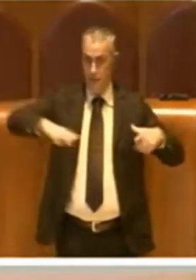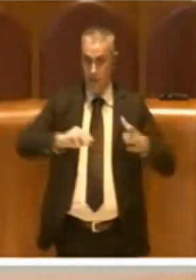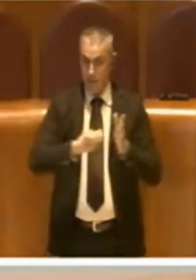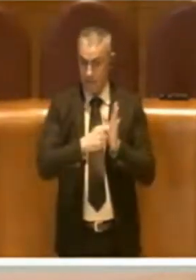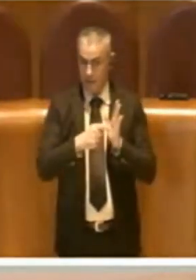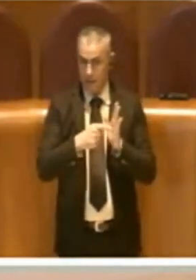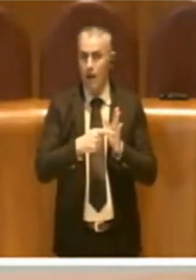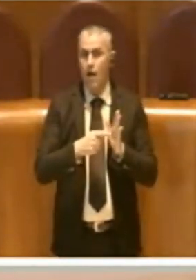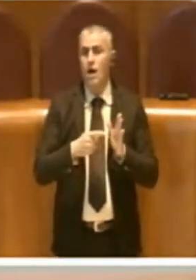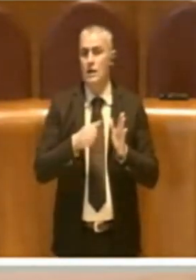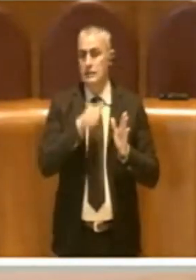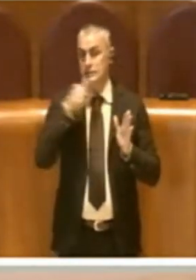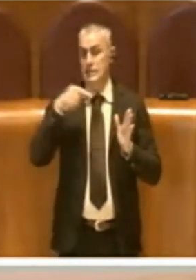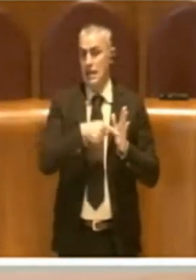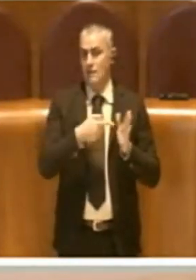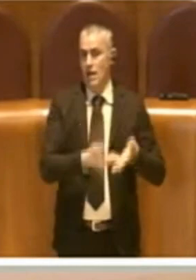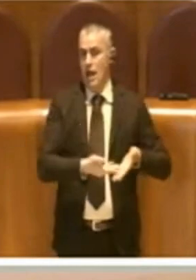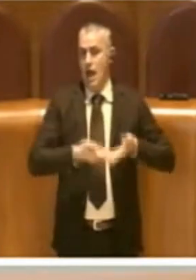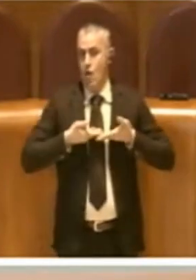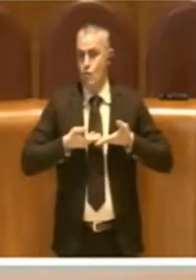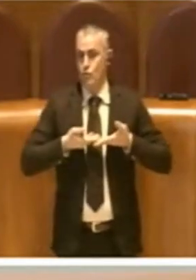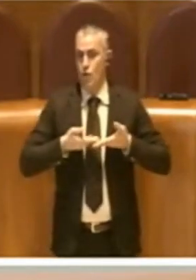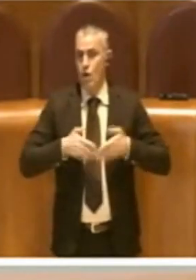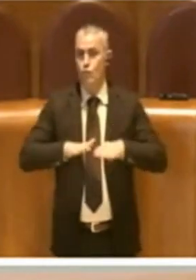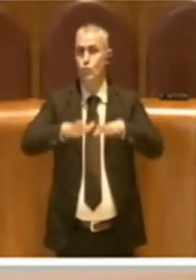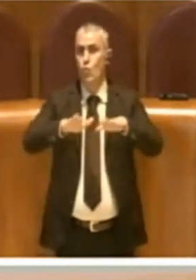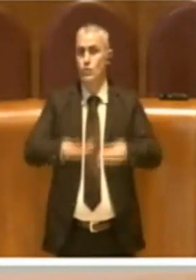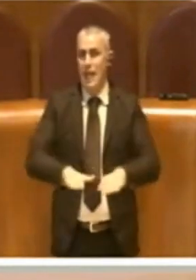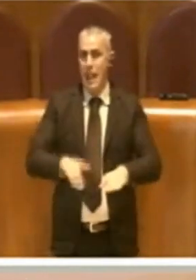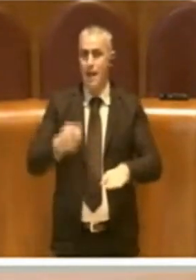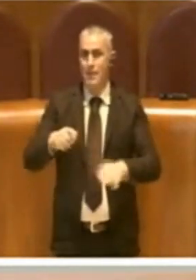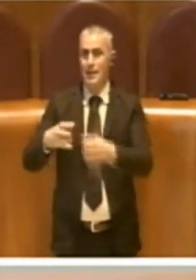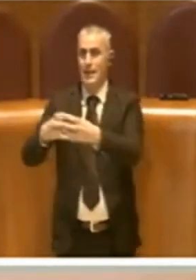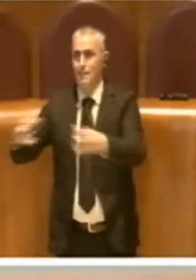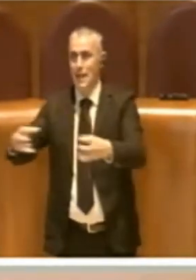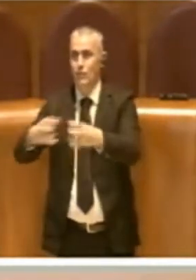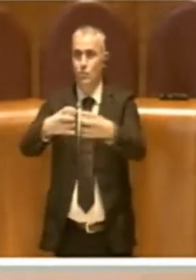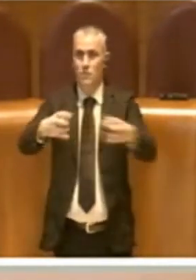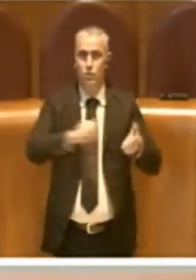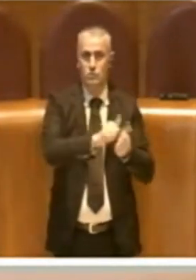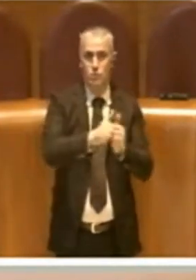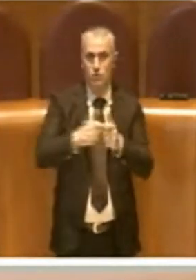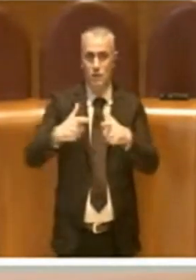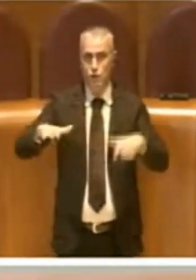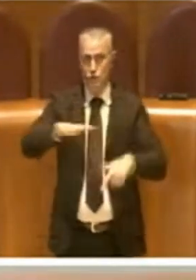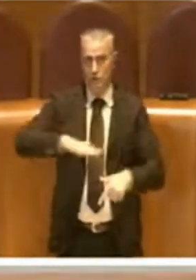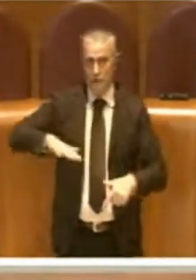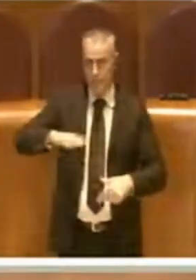tutelare il patrimonio impiantistico sportivo della città. Grazie.